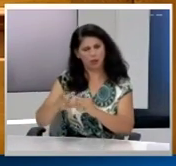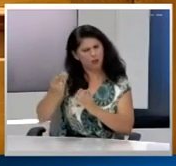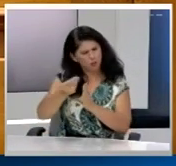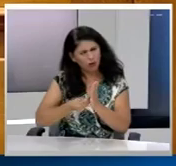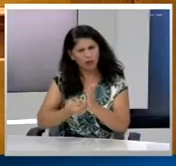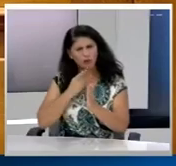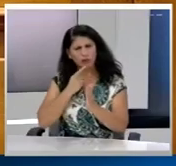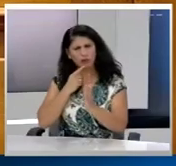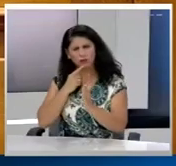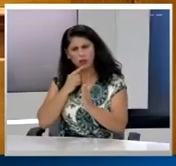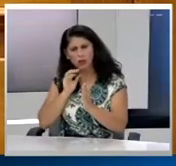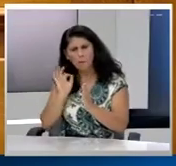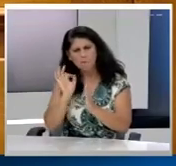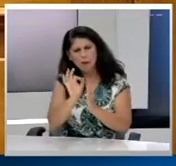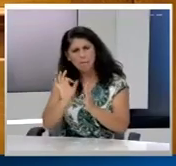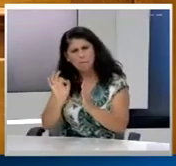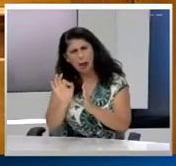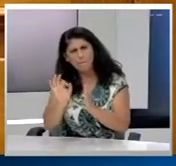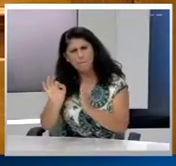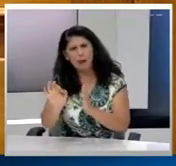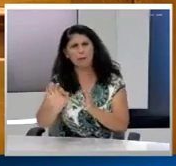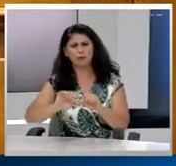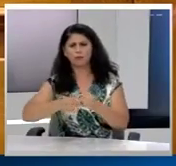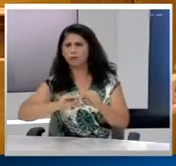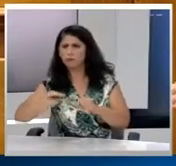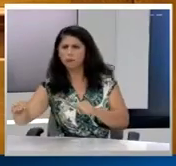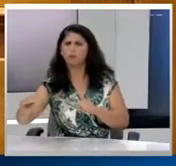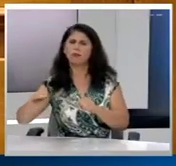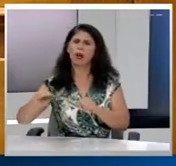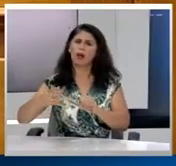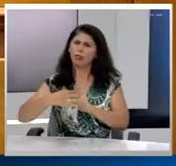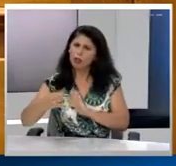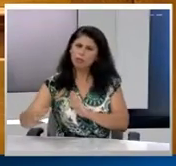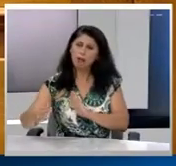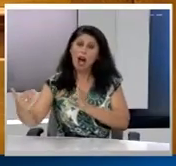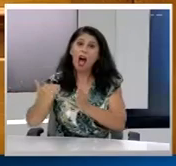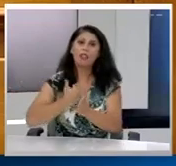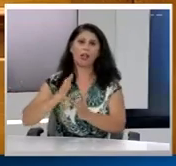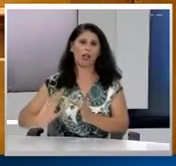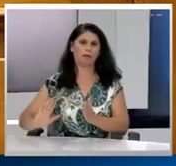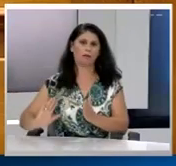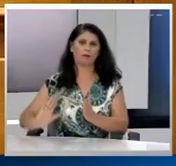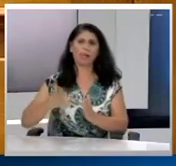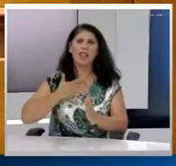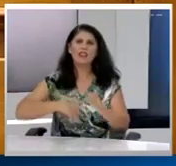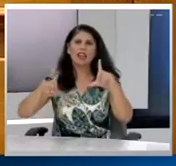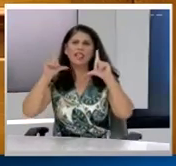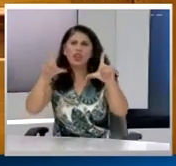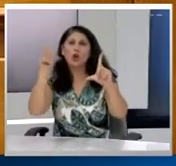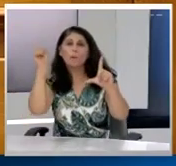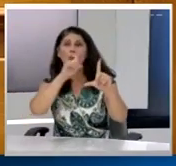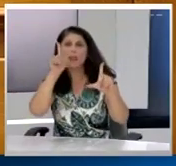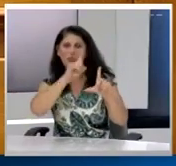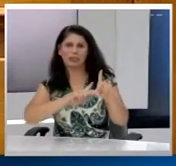στοχοποιώντας συνεργάτες μας, μετακλητούς, αδίκως και διαμορφώνοντας μια ψευδή εικόνα για την